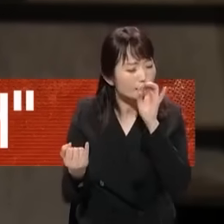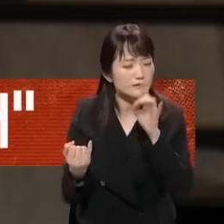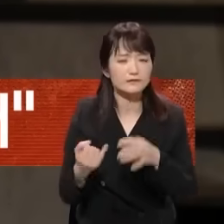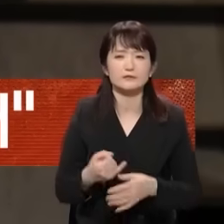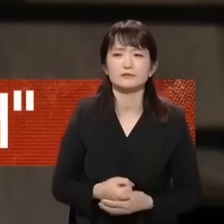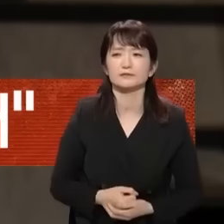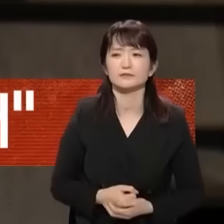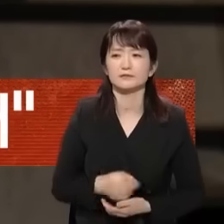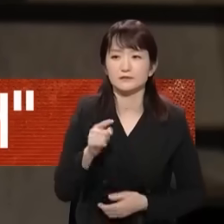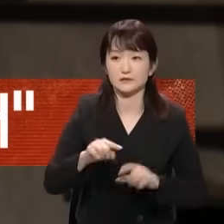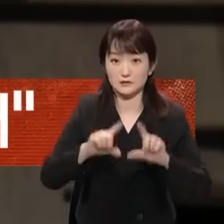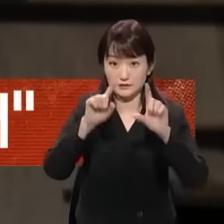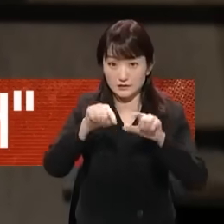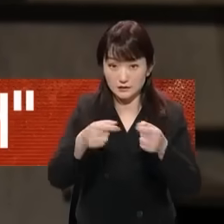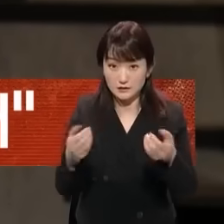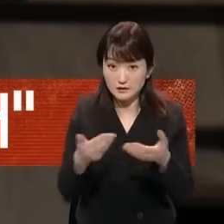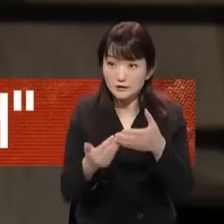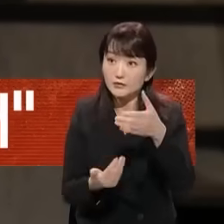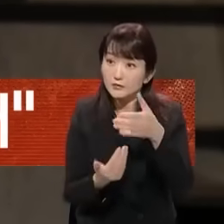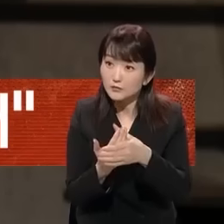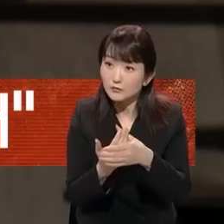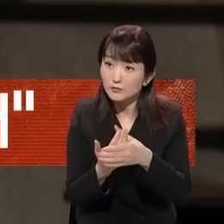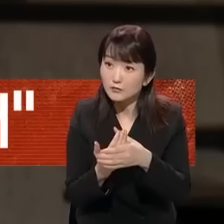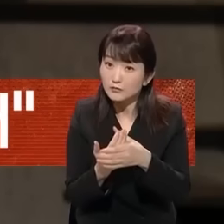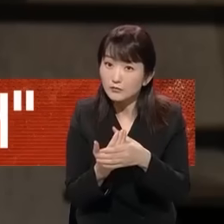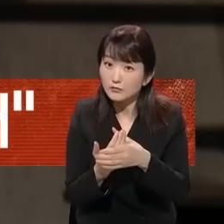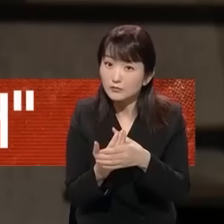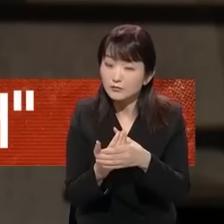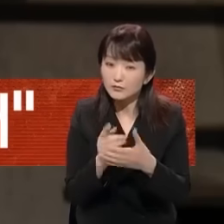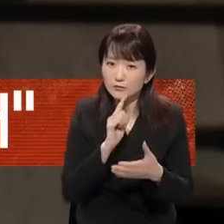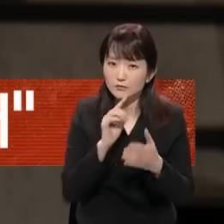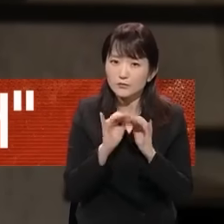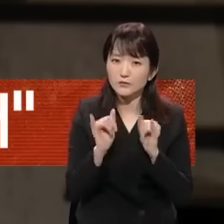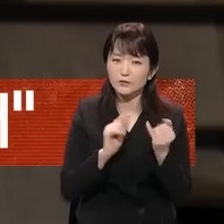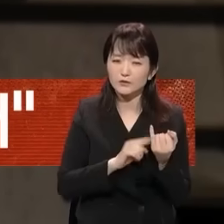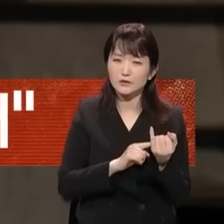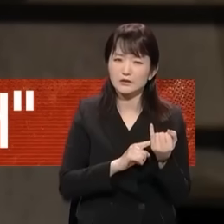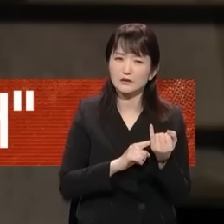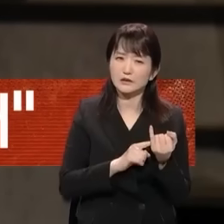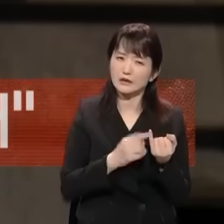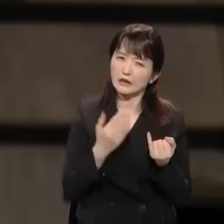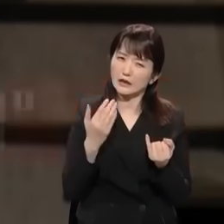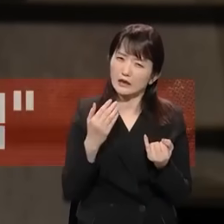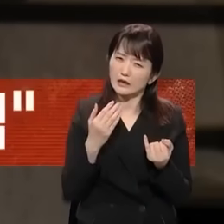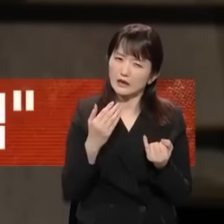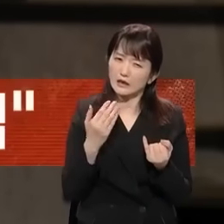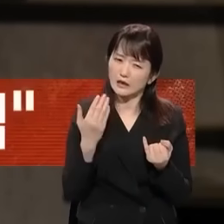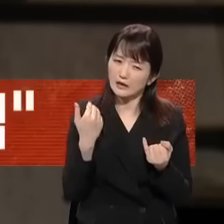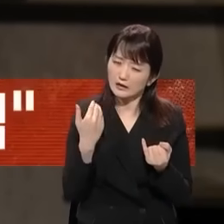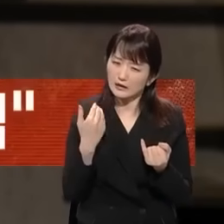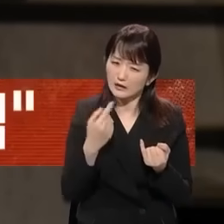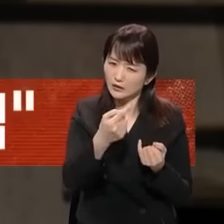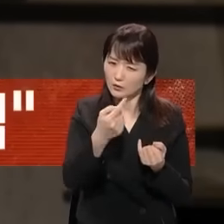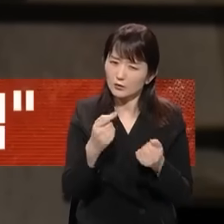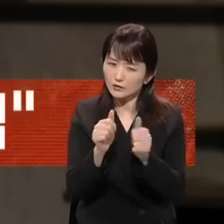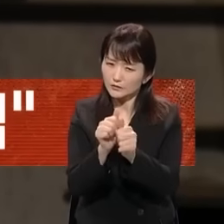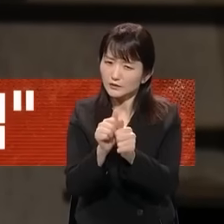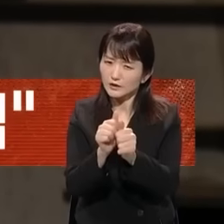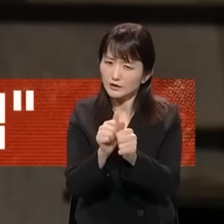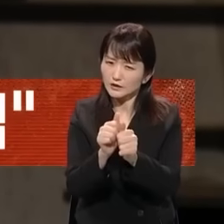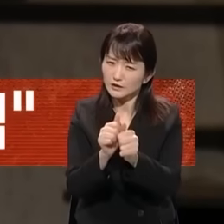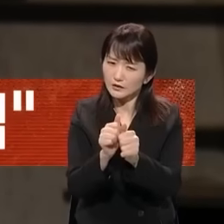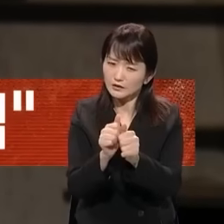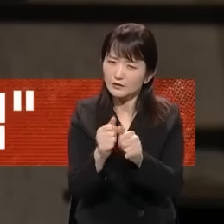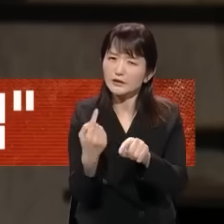했는데 그날 이런 일이 일어난 걸로 봐서이 제보자께서 아마 그 남성이 아닐까 싶다라고 얘기를 하고 있어요